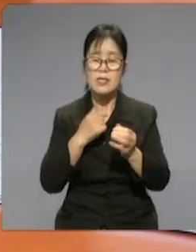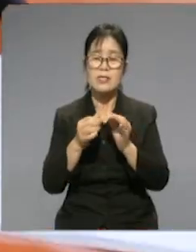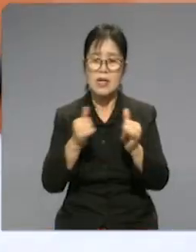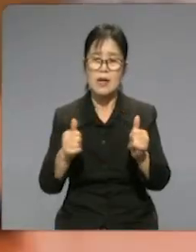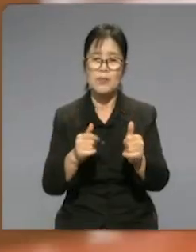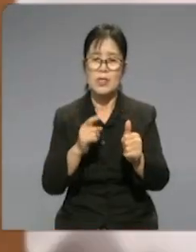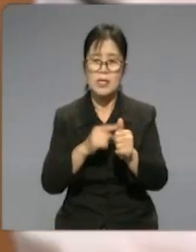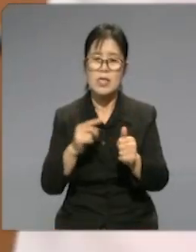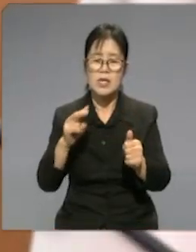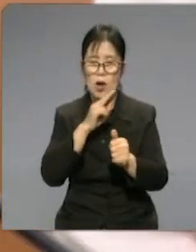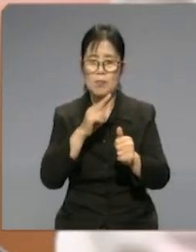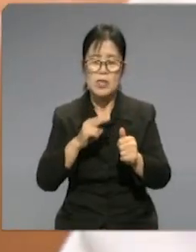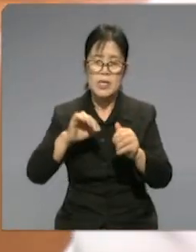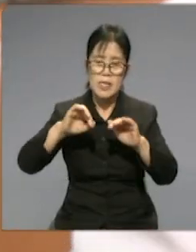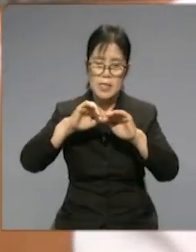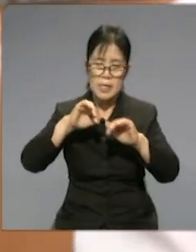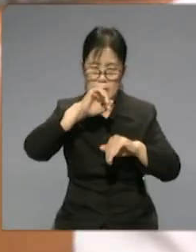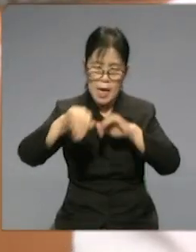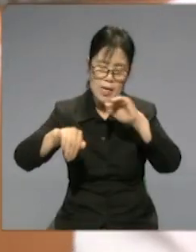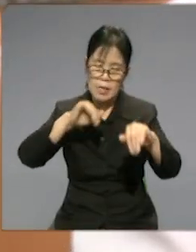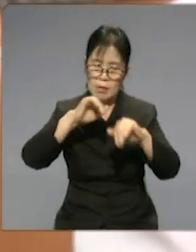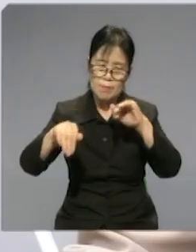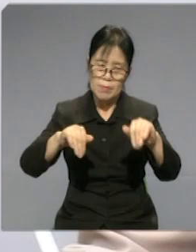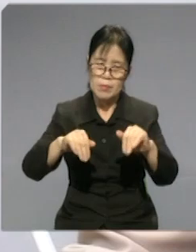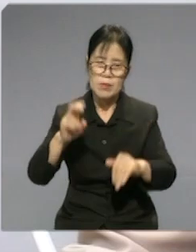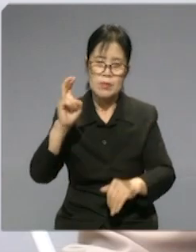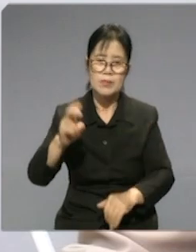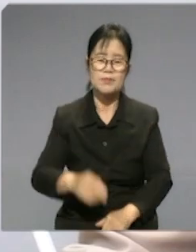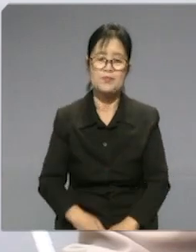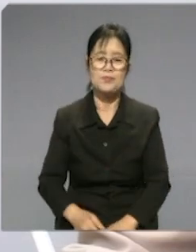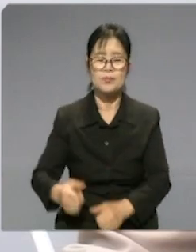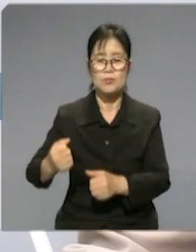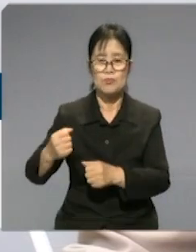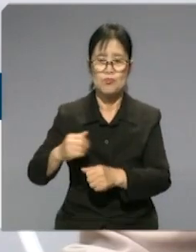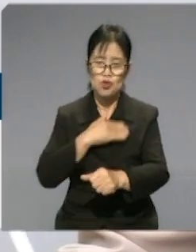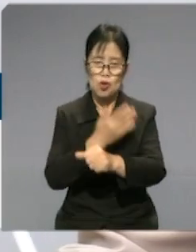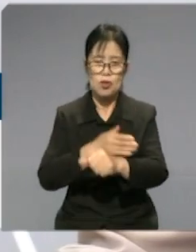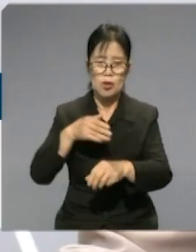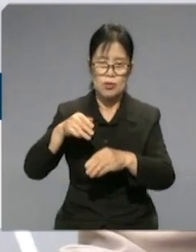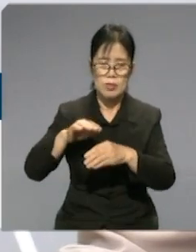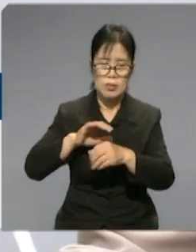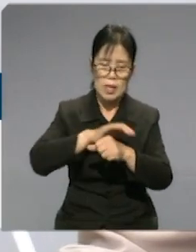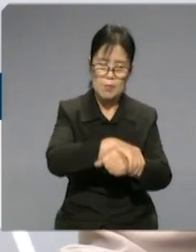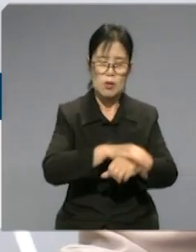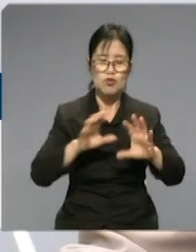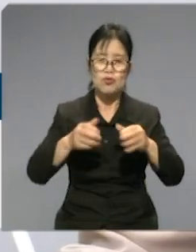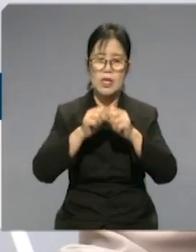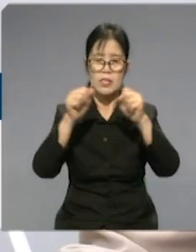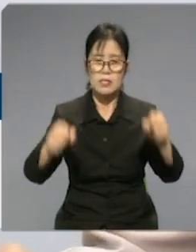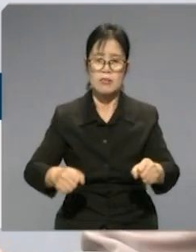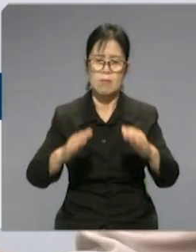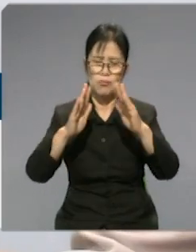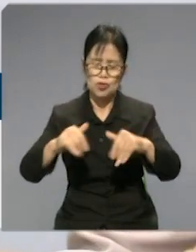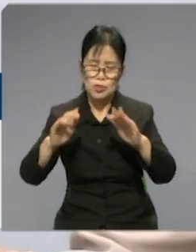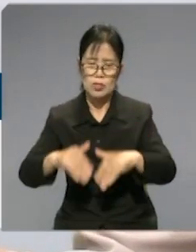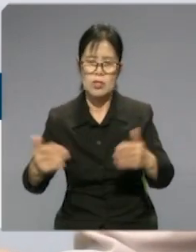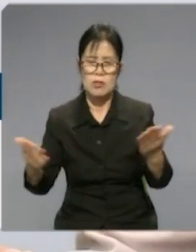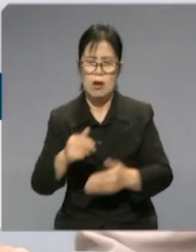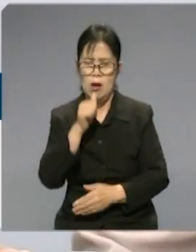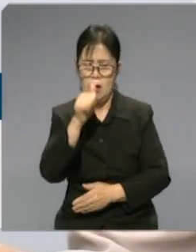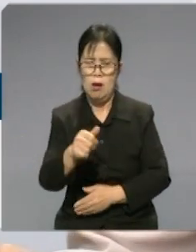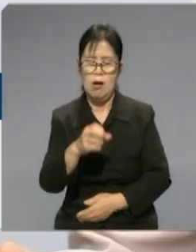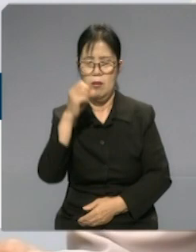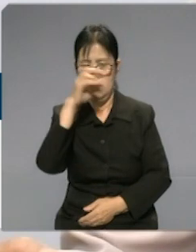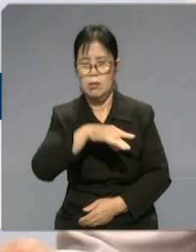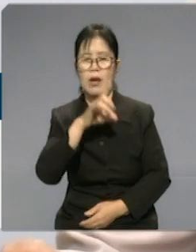임사단장에 대한 혐의재회 등의 개입한 것이 아니냐는 겁니다 권력남용이 국가 시스템을 무너뜨리는 일을 결코 못